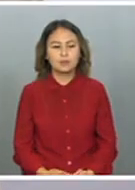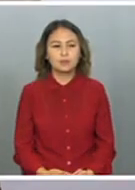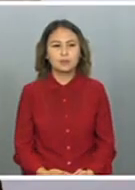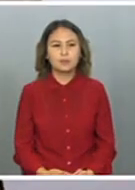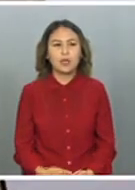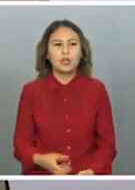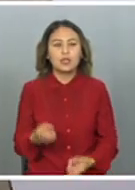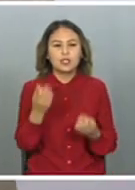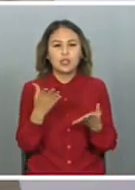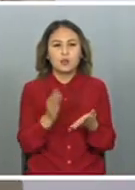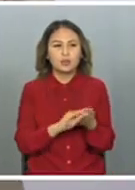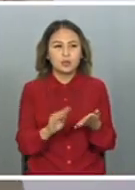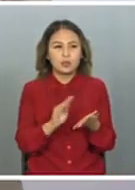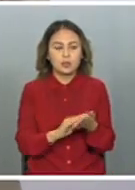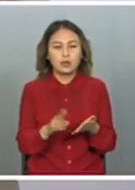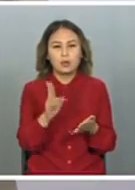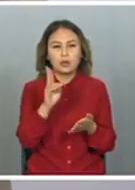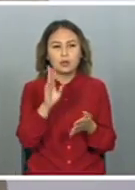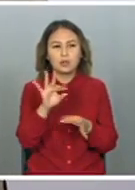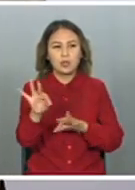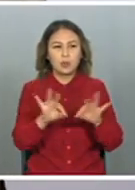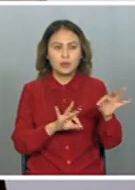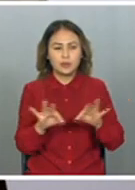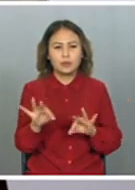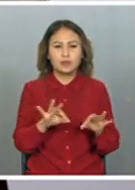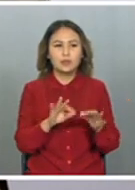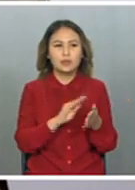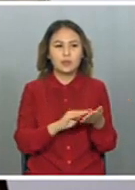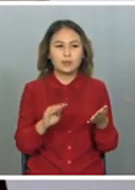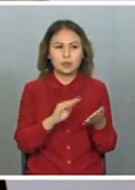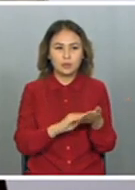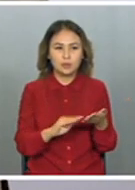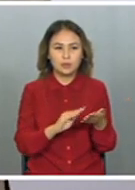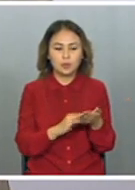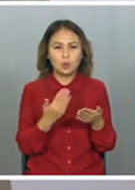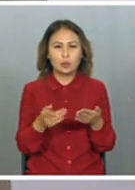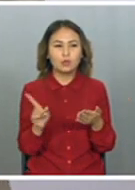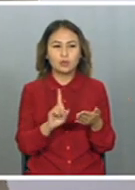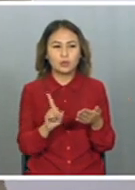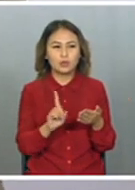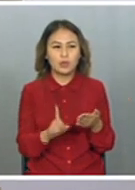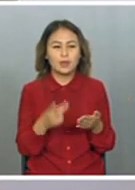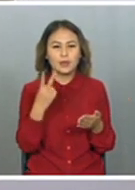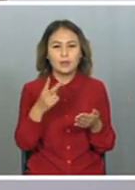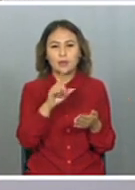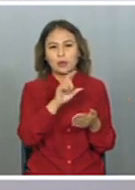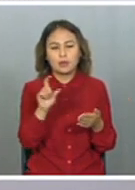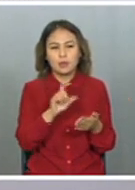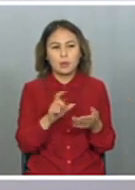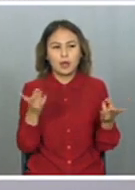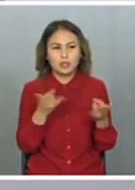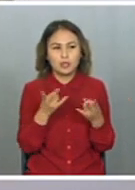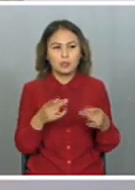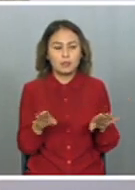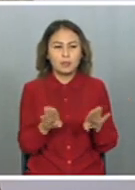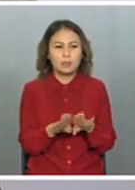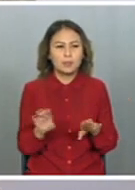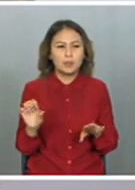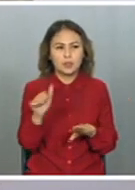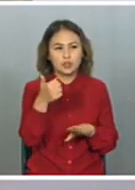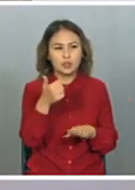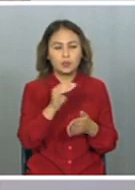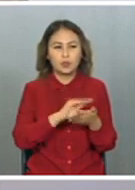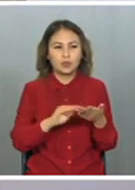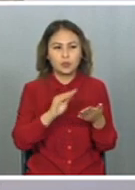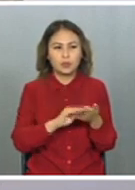Жай бөлшектерді координаттық сәуледе кескіндеу. Ол үшін бізге екі қадам қажет болады. Бірінші,